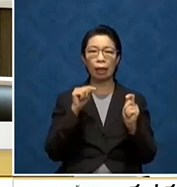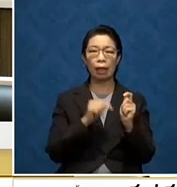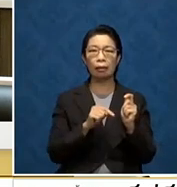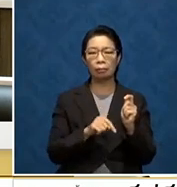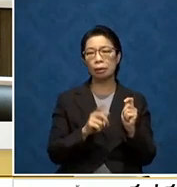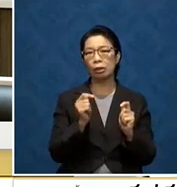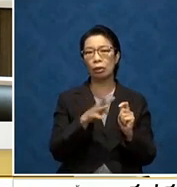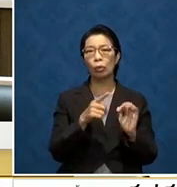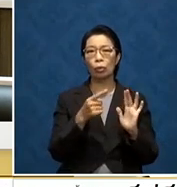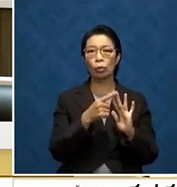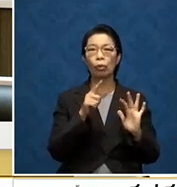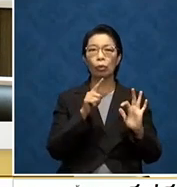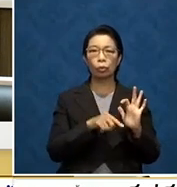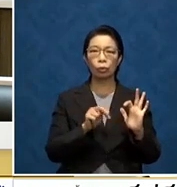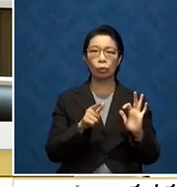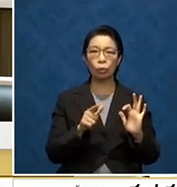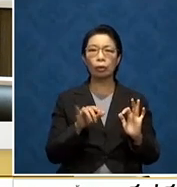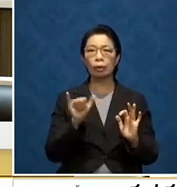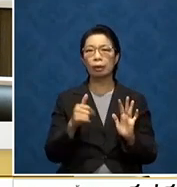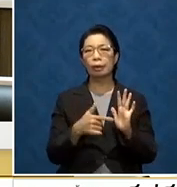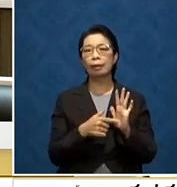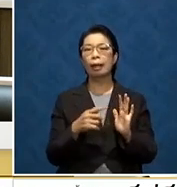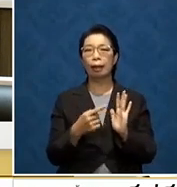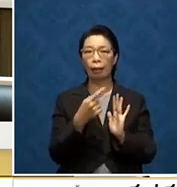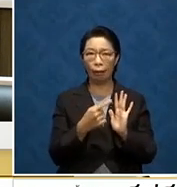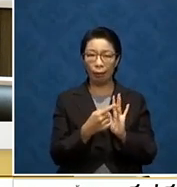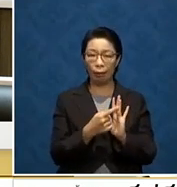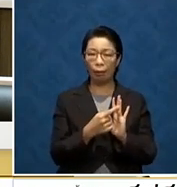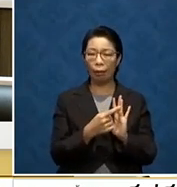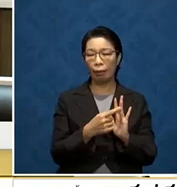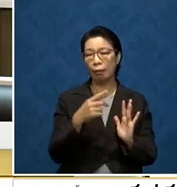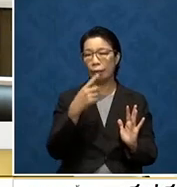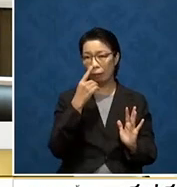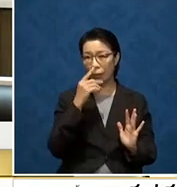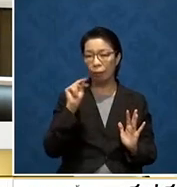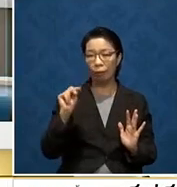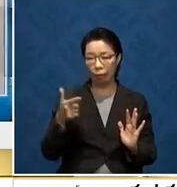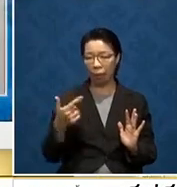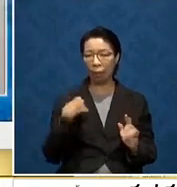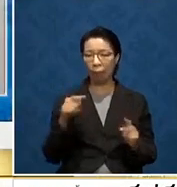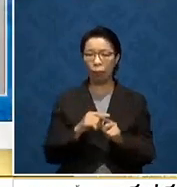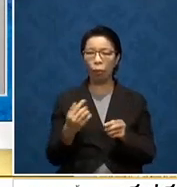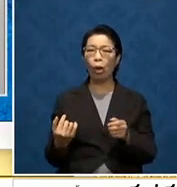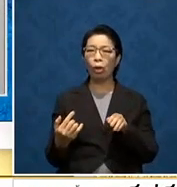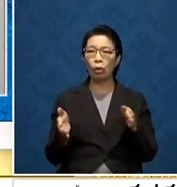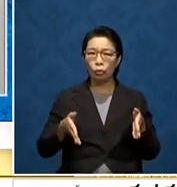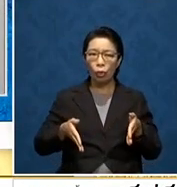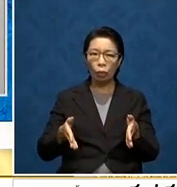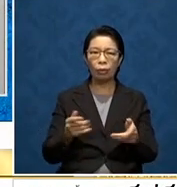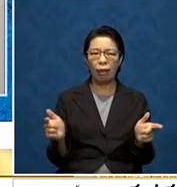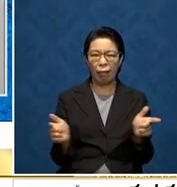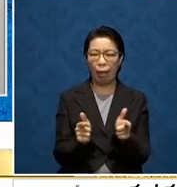แดงขยายถนนสี่ช่องจราจรเส้นทางเพื่อความมั่นคงและเพื่อการท่องเที่ย